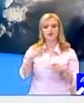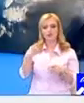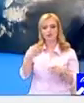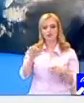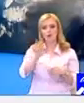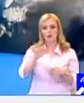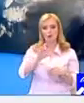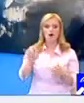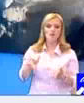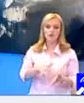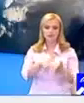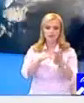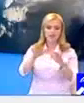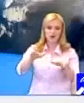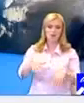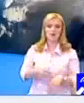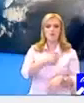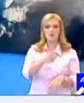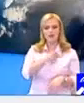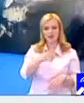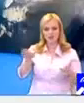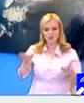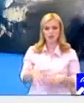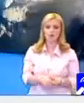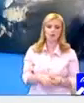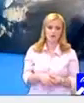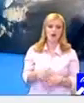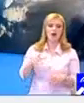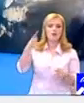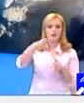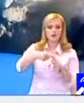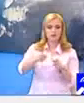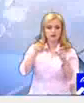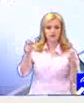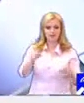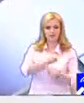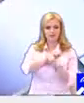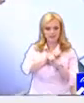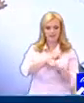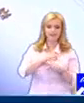ariile naturale protejate, meșterii populari, precum și unitățile de cazare din zonă.